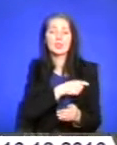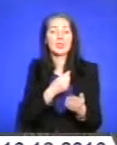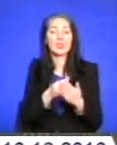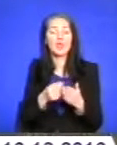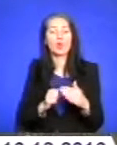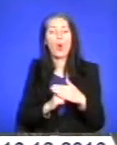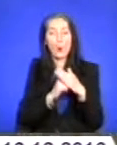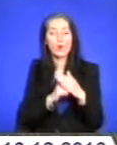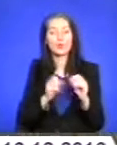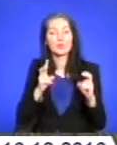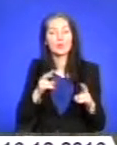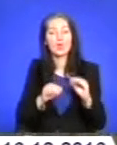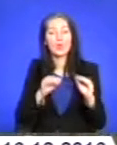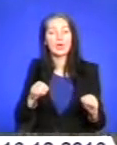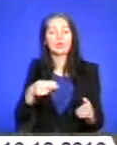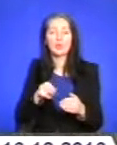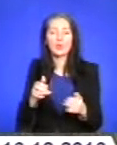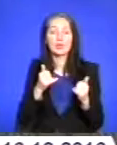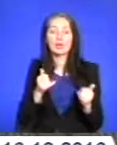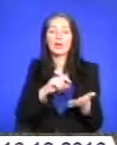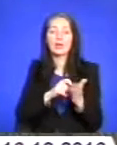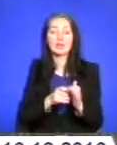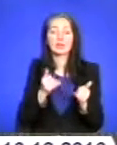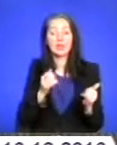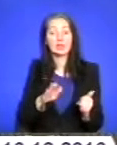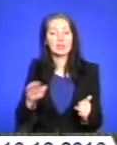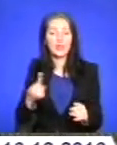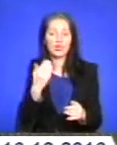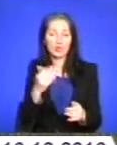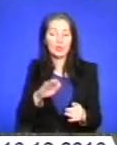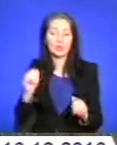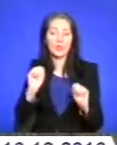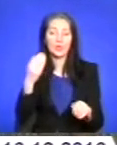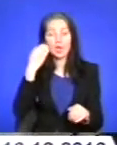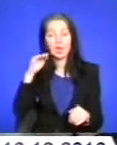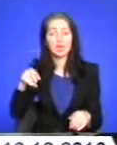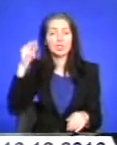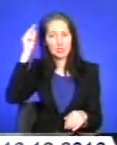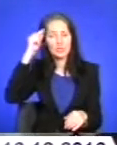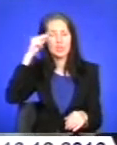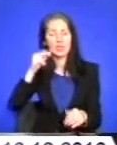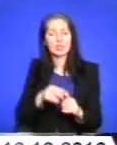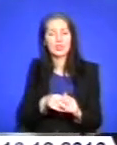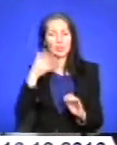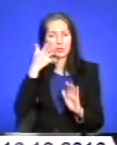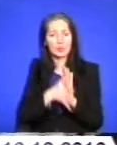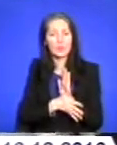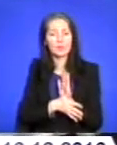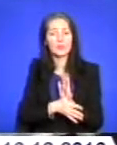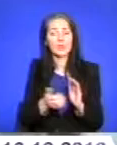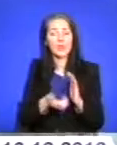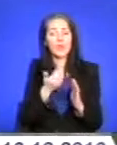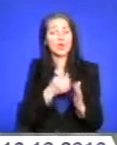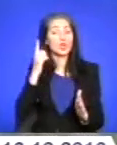спеціальне обладнання закупити для даних класів, для таких дітей, щоб вони могли краще освоювати цю науку. Вади зі слухом та мовленням не